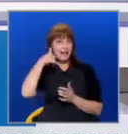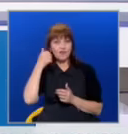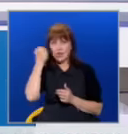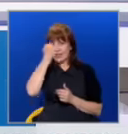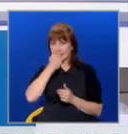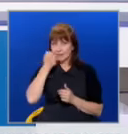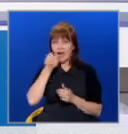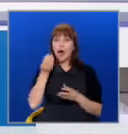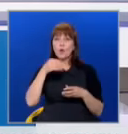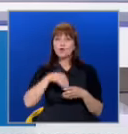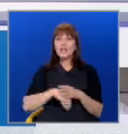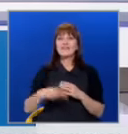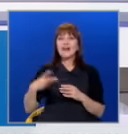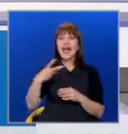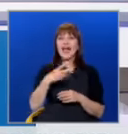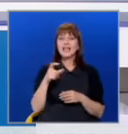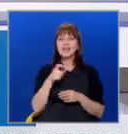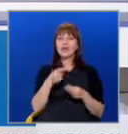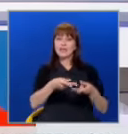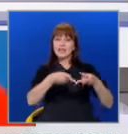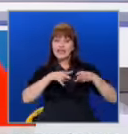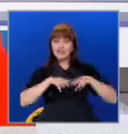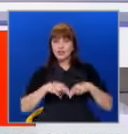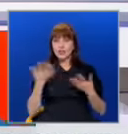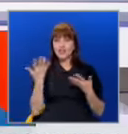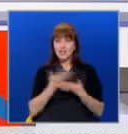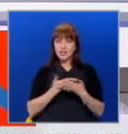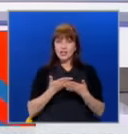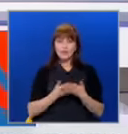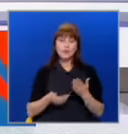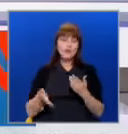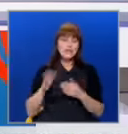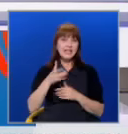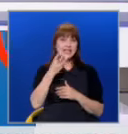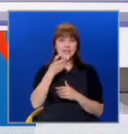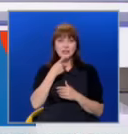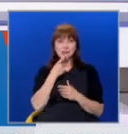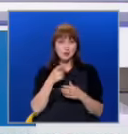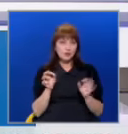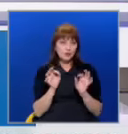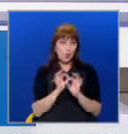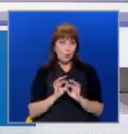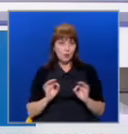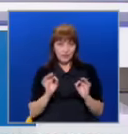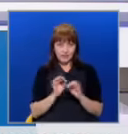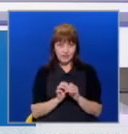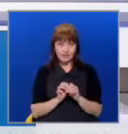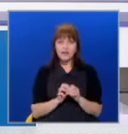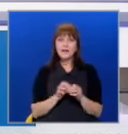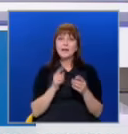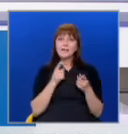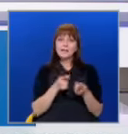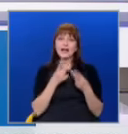е Елис Корчева, която се завръща в киното след почти 30 годишно отсъствие. БНТ е копродуцент на филма, а още